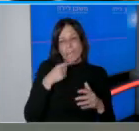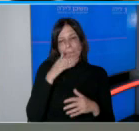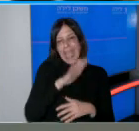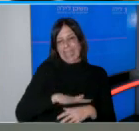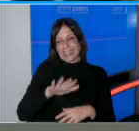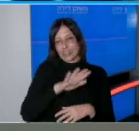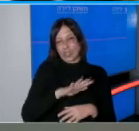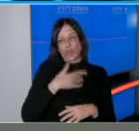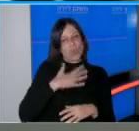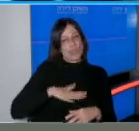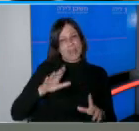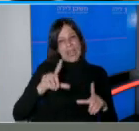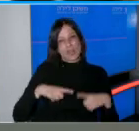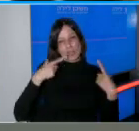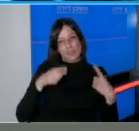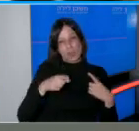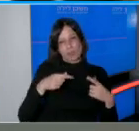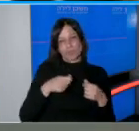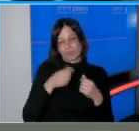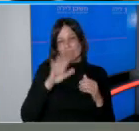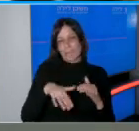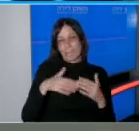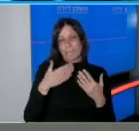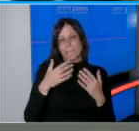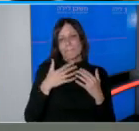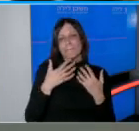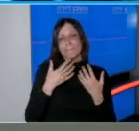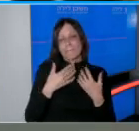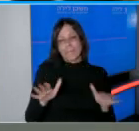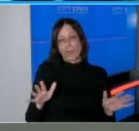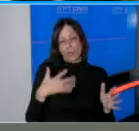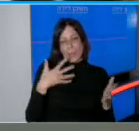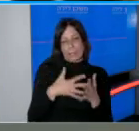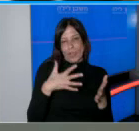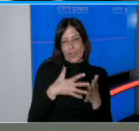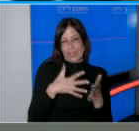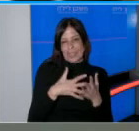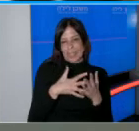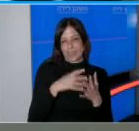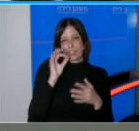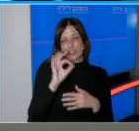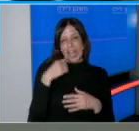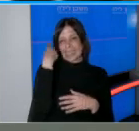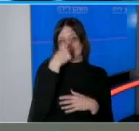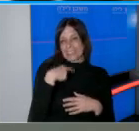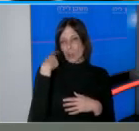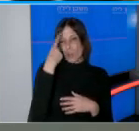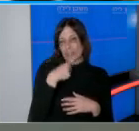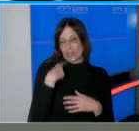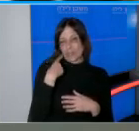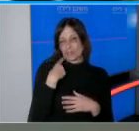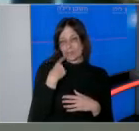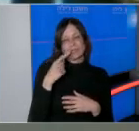באזור הזה שאנחנו רוצים לחיות בו, כרוך גם בפירוק, איזשהו פירוק ביקורתי של